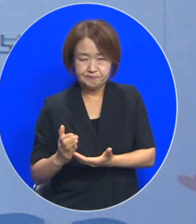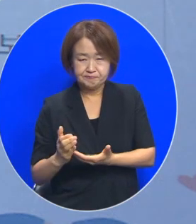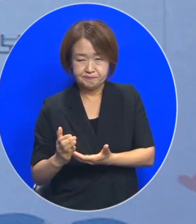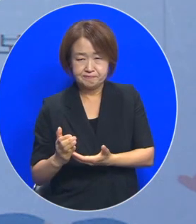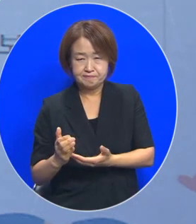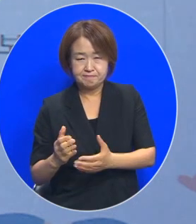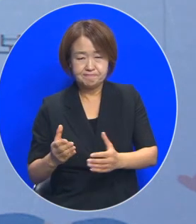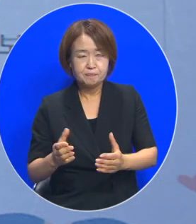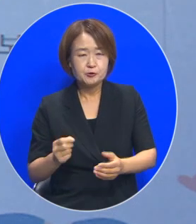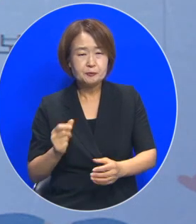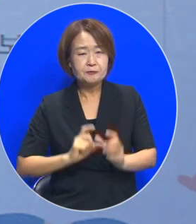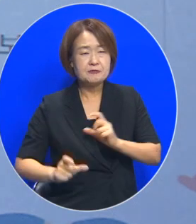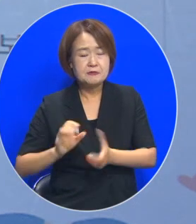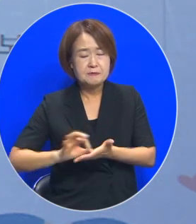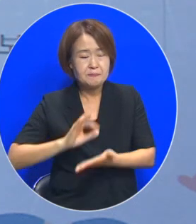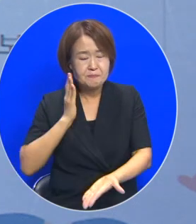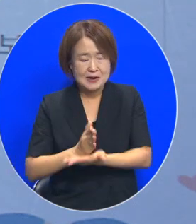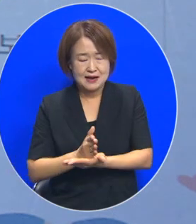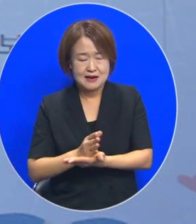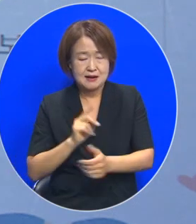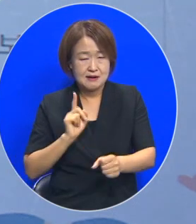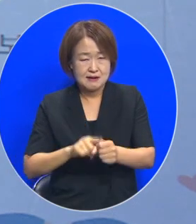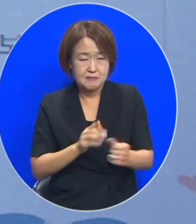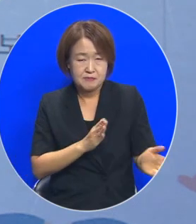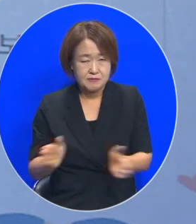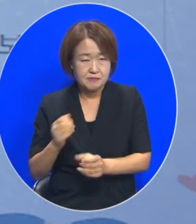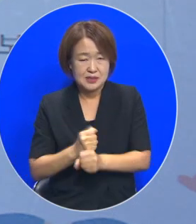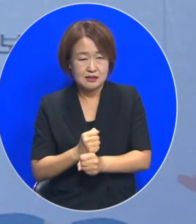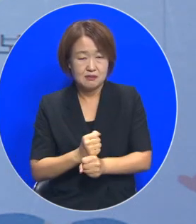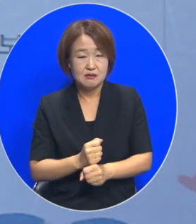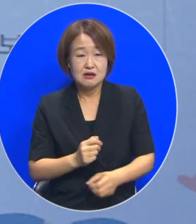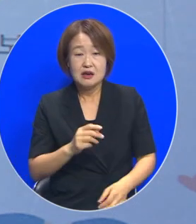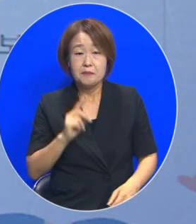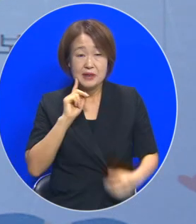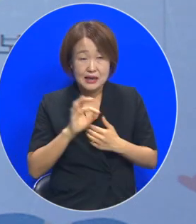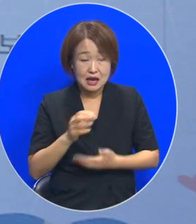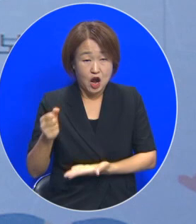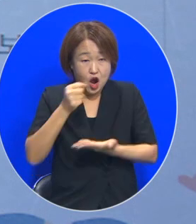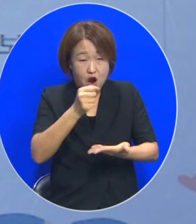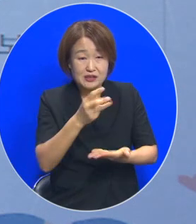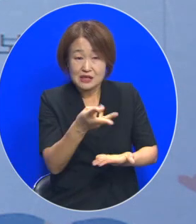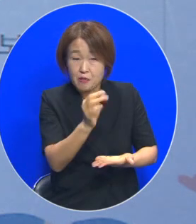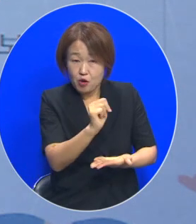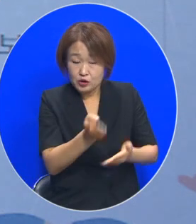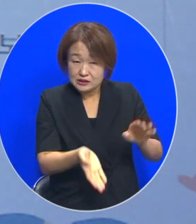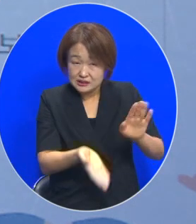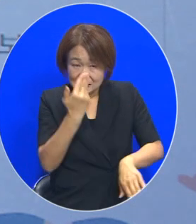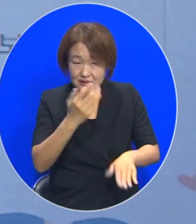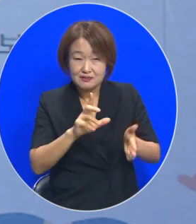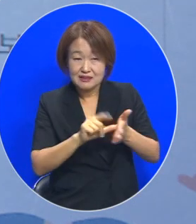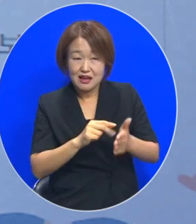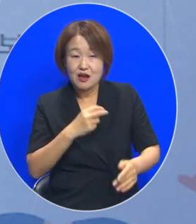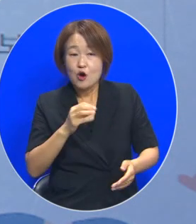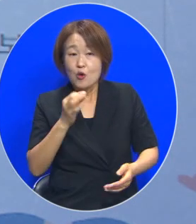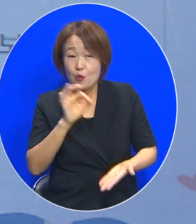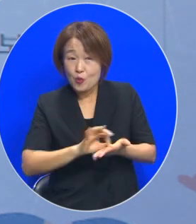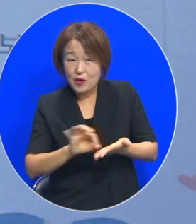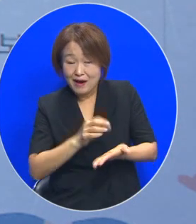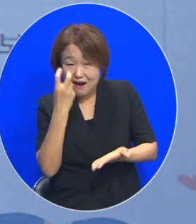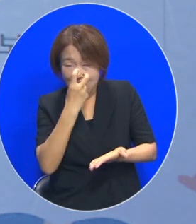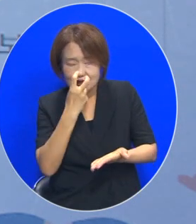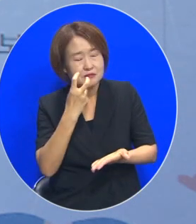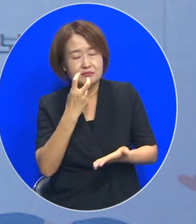착수했습니다 기존의 보조금 규모가 3억원 이상일 때 회계법인의 검증을 받아야 했던 기준을